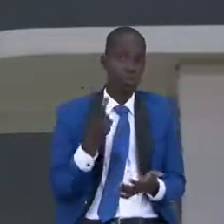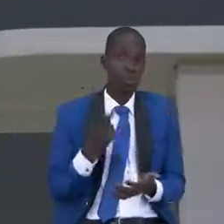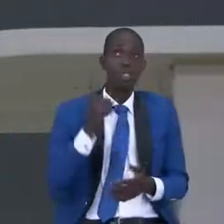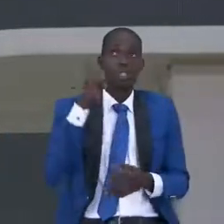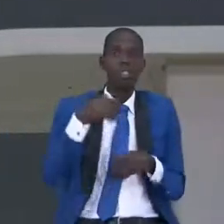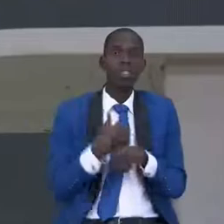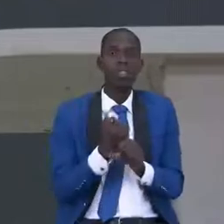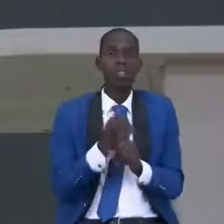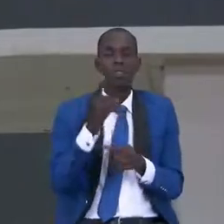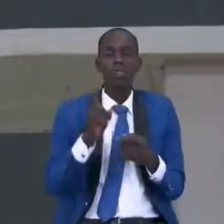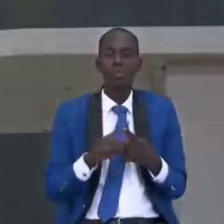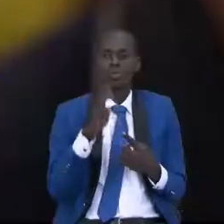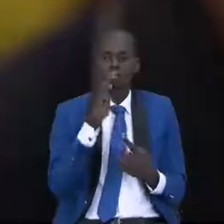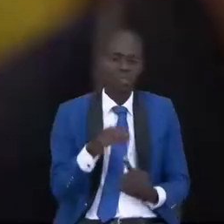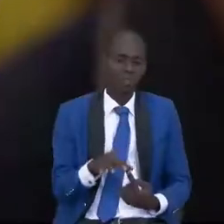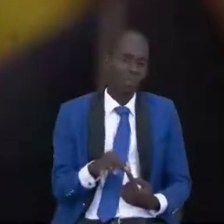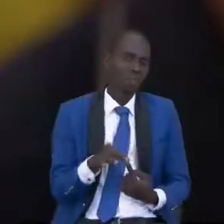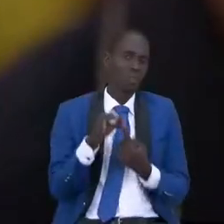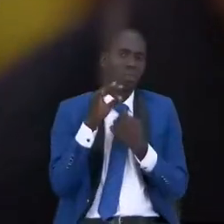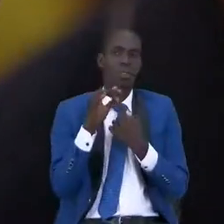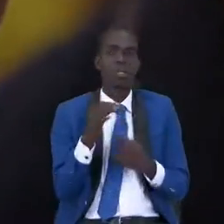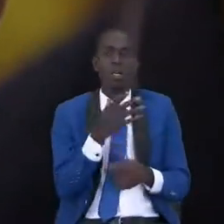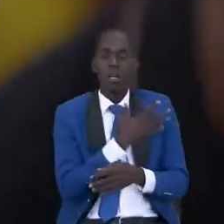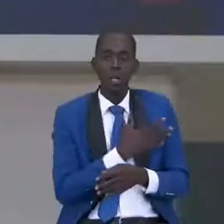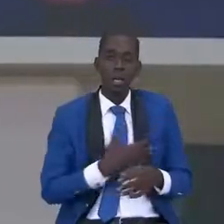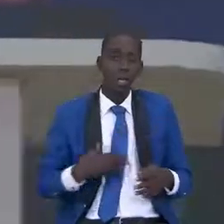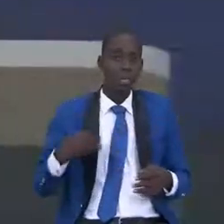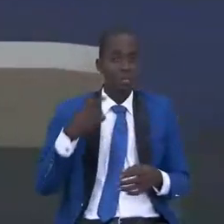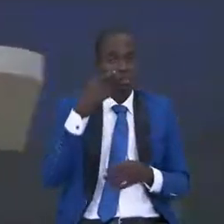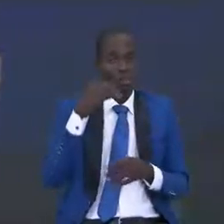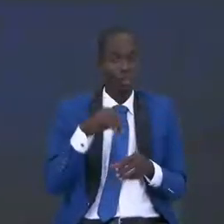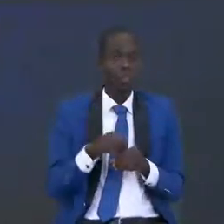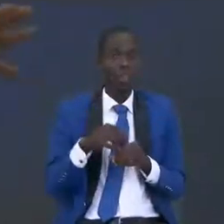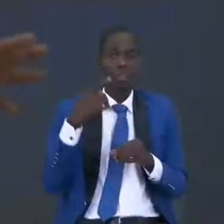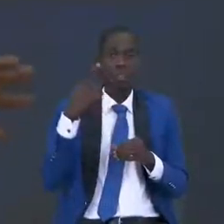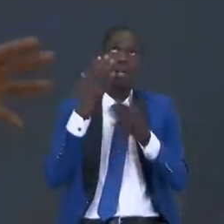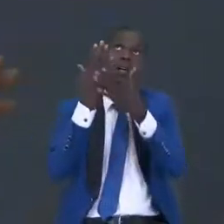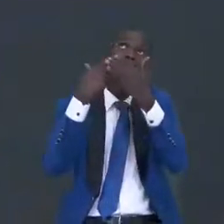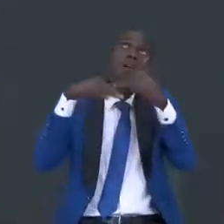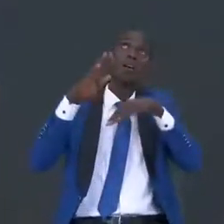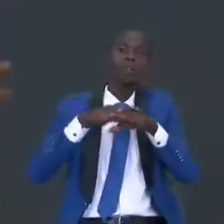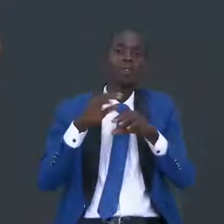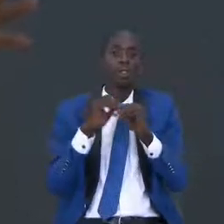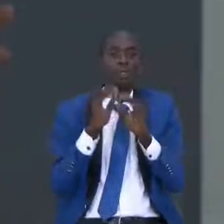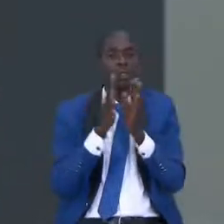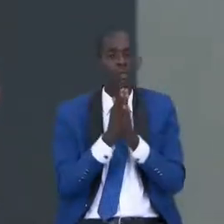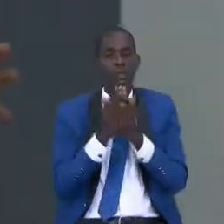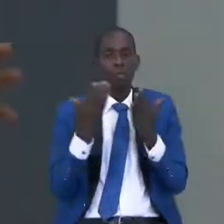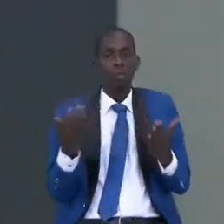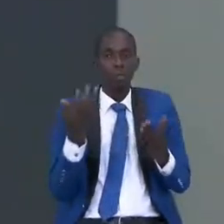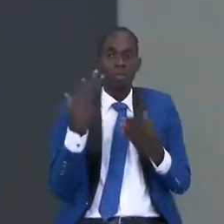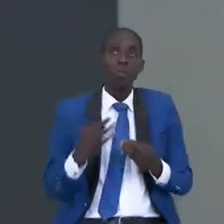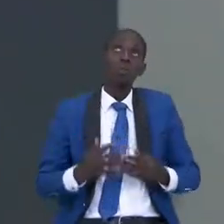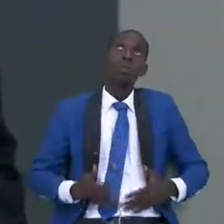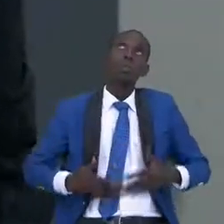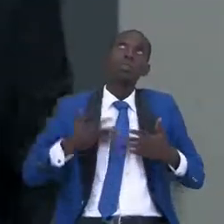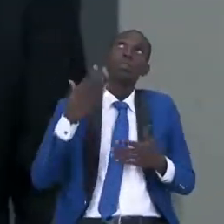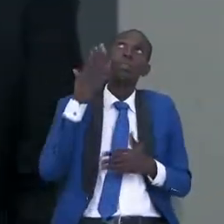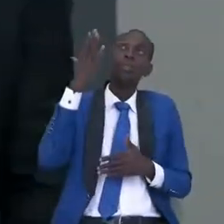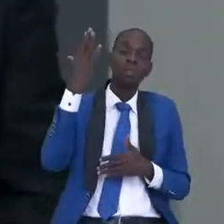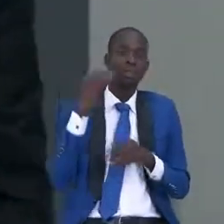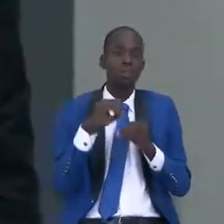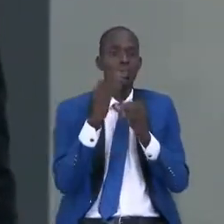Il t'a créé unique. Et dans la cour du ciel, dans les livres, dans le livre de vie